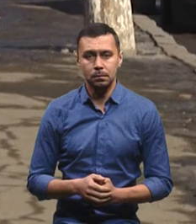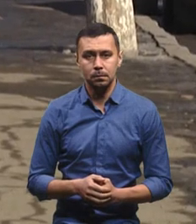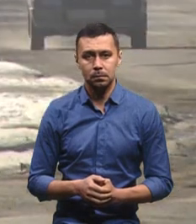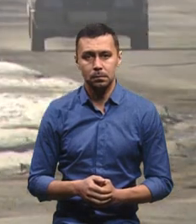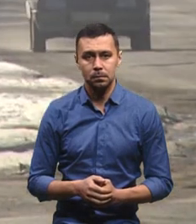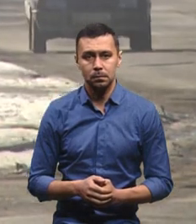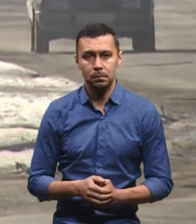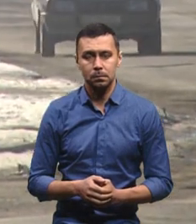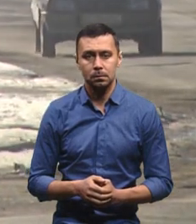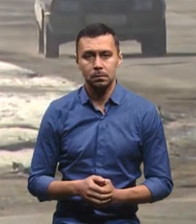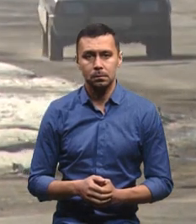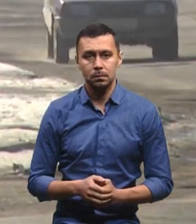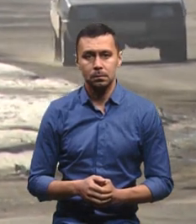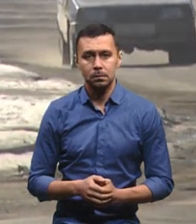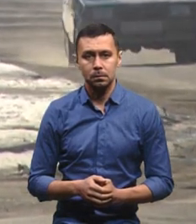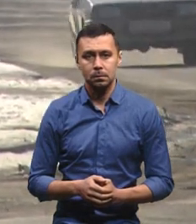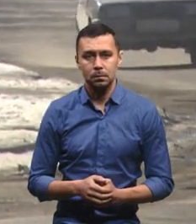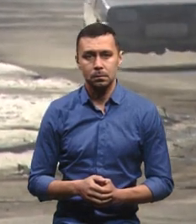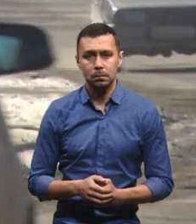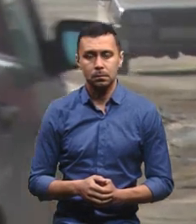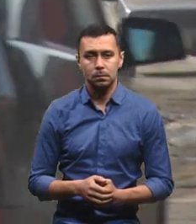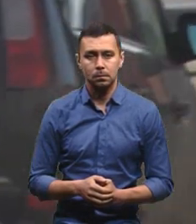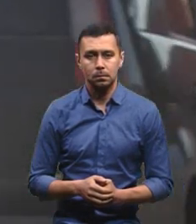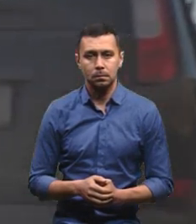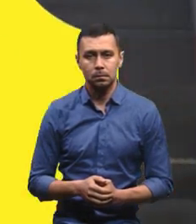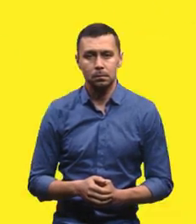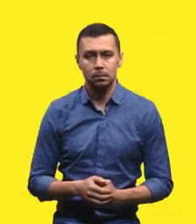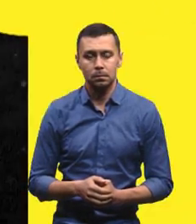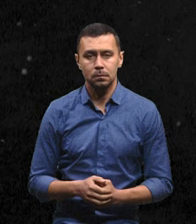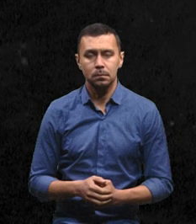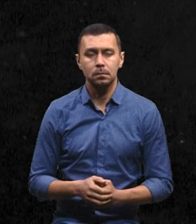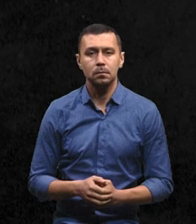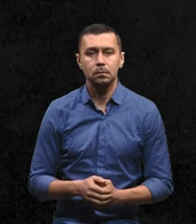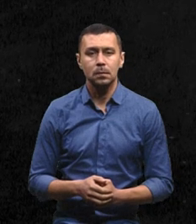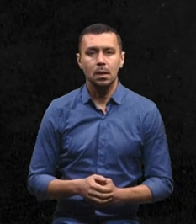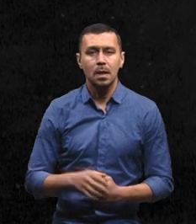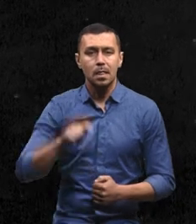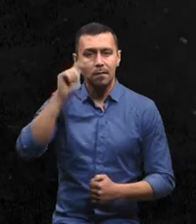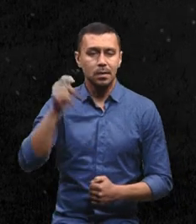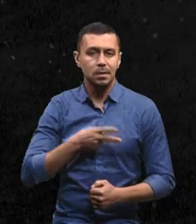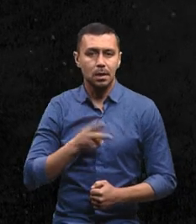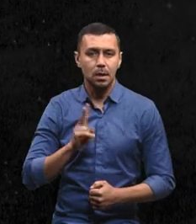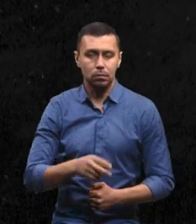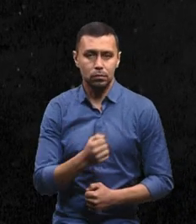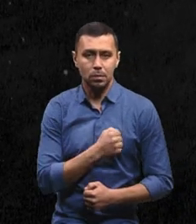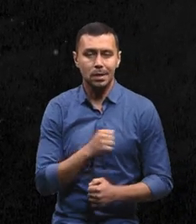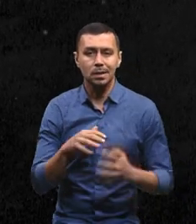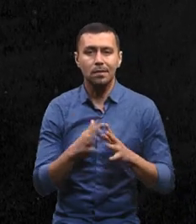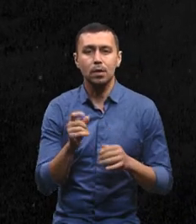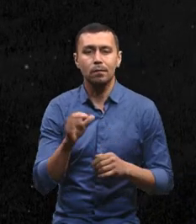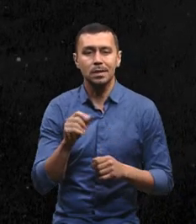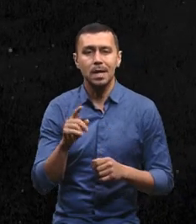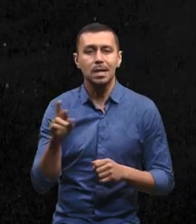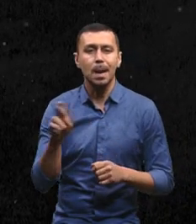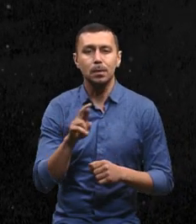дем’ян цегольник Олександр горішевський суспільні новини Хмельниччина на війні загинув Роман Гончарук із села В'язовець